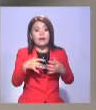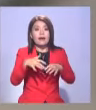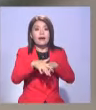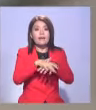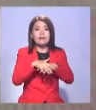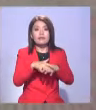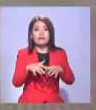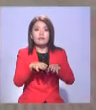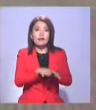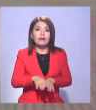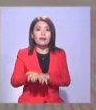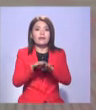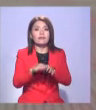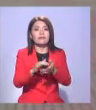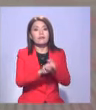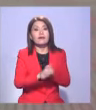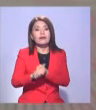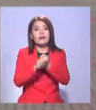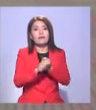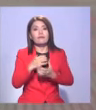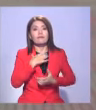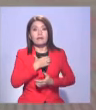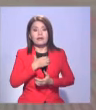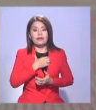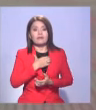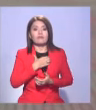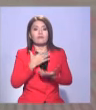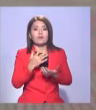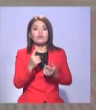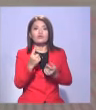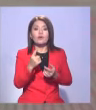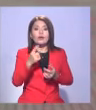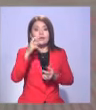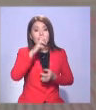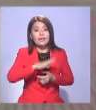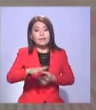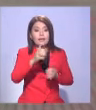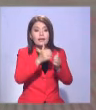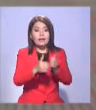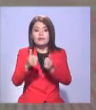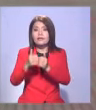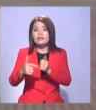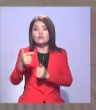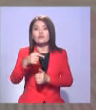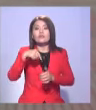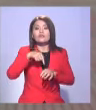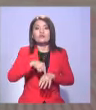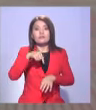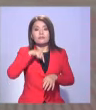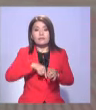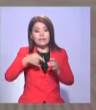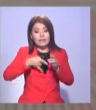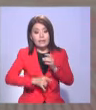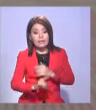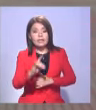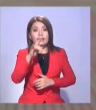әрі нығайтады. Бұл күн біз үшін өте маңызды, себебі еліміздің әрбір азаматы іштей тәуелсіз елде туып,